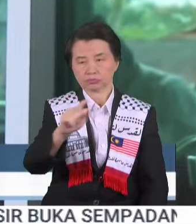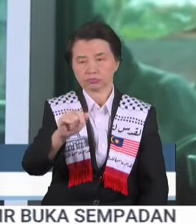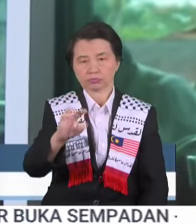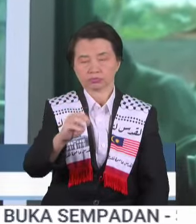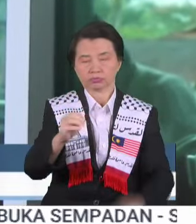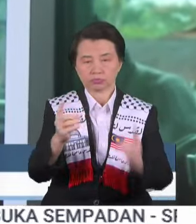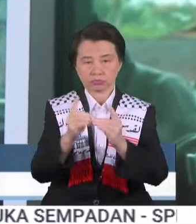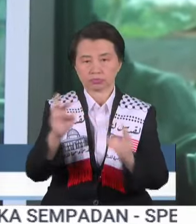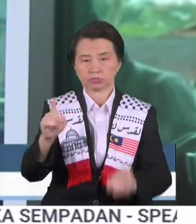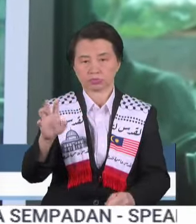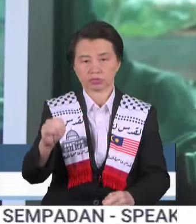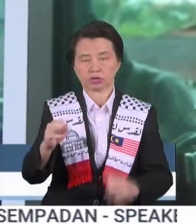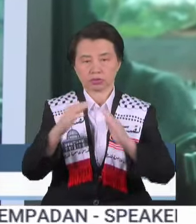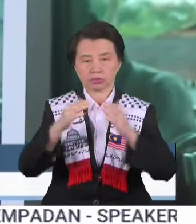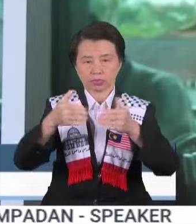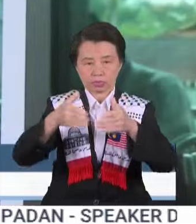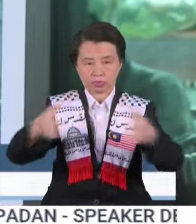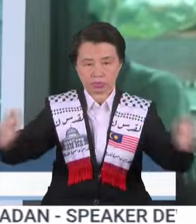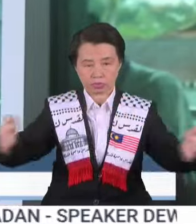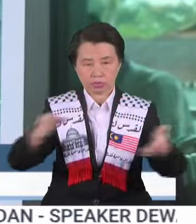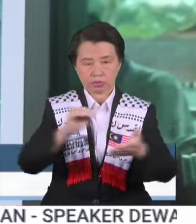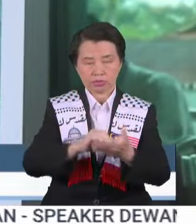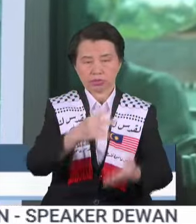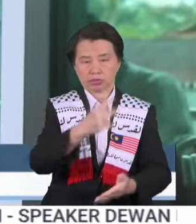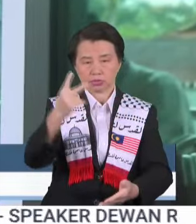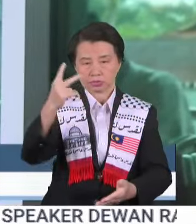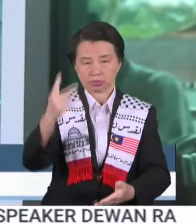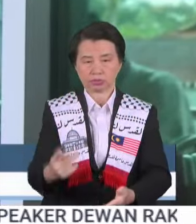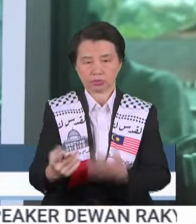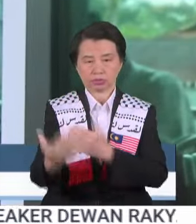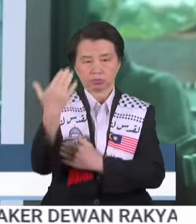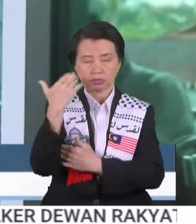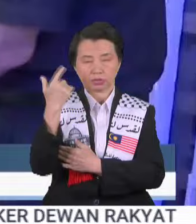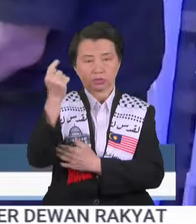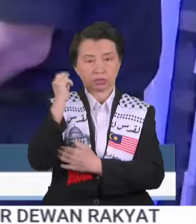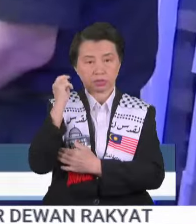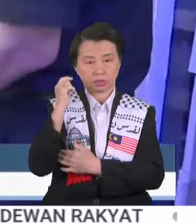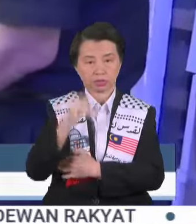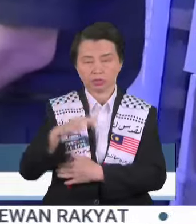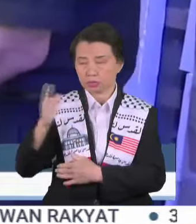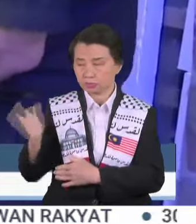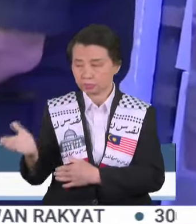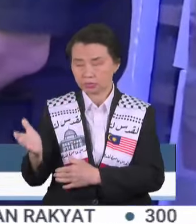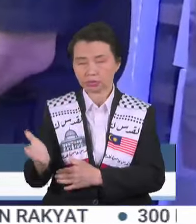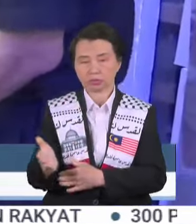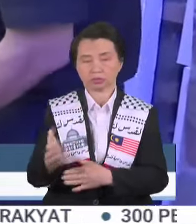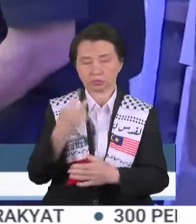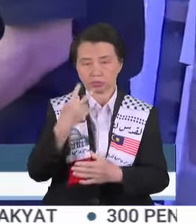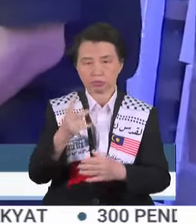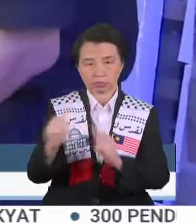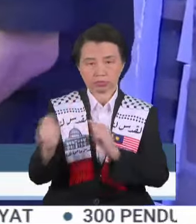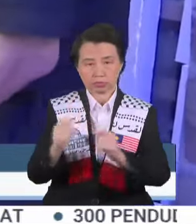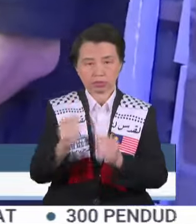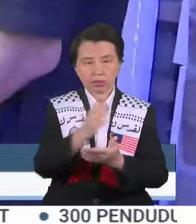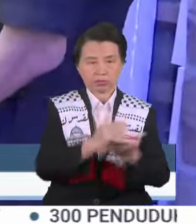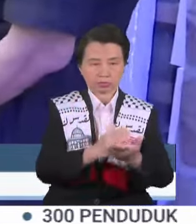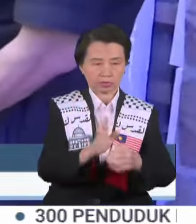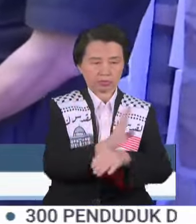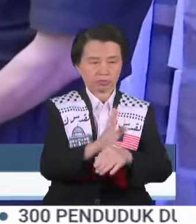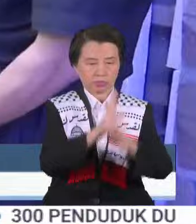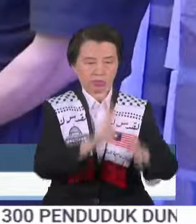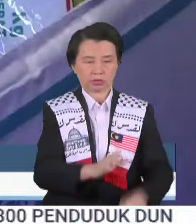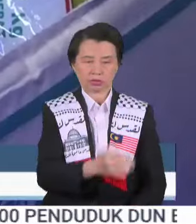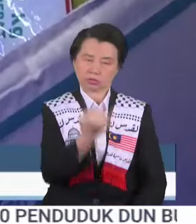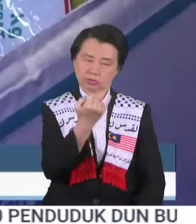RTM semasa rumah terbukanya di Kampung Lintang Kuching pagi tadi. Beliau turut kesal dengan tindakan segelintir peniaga yang